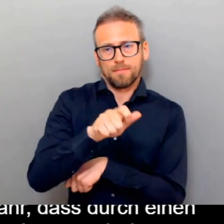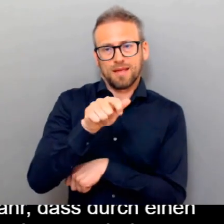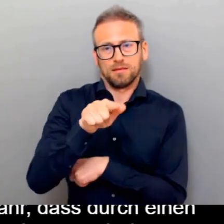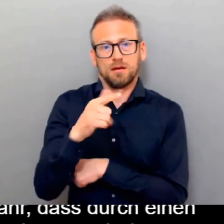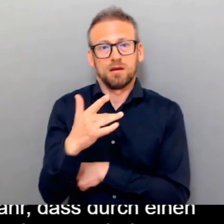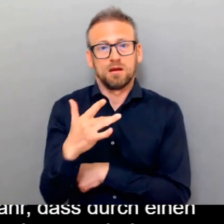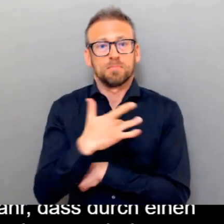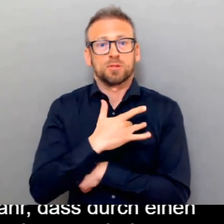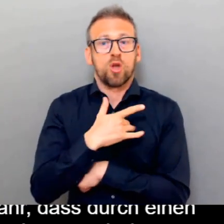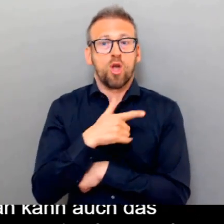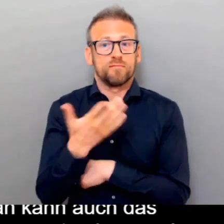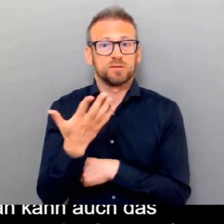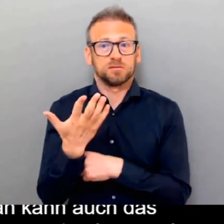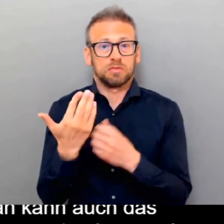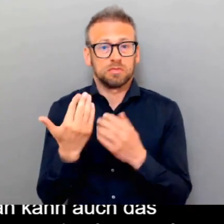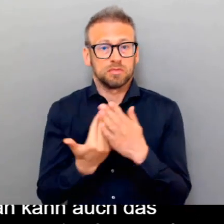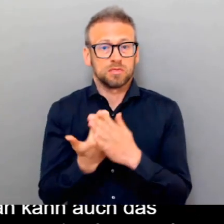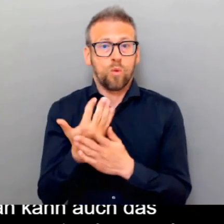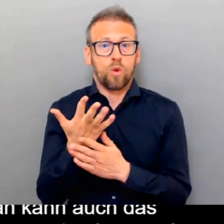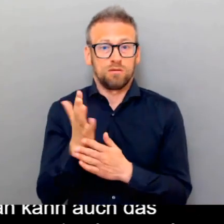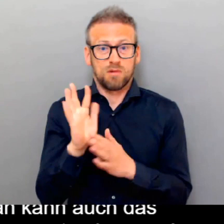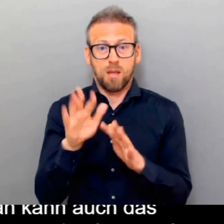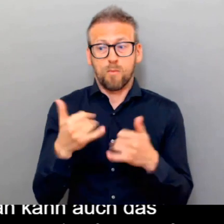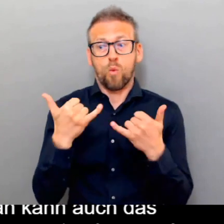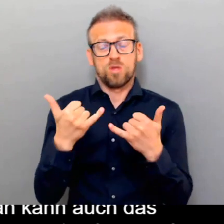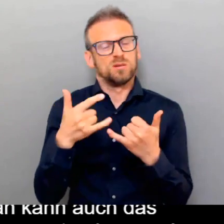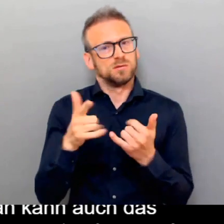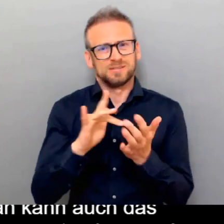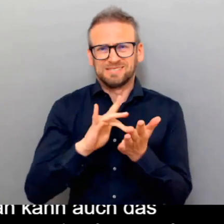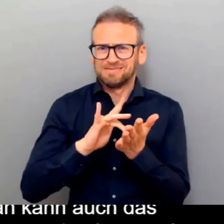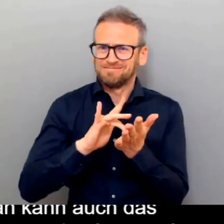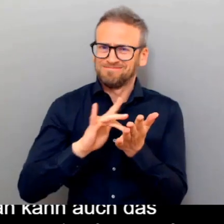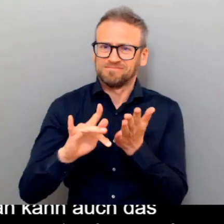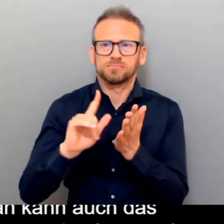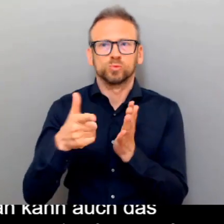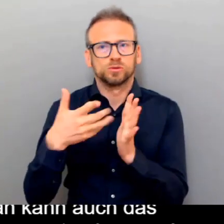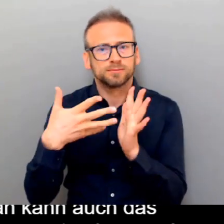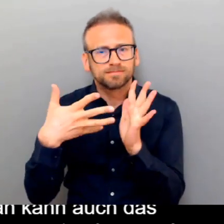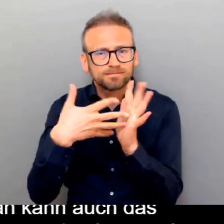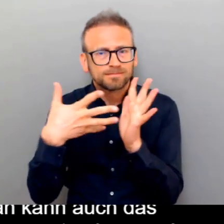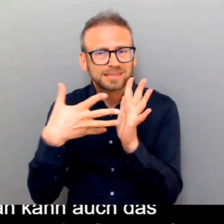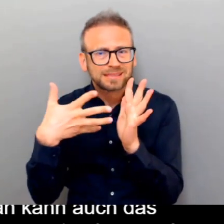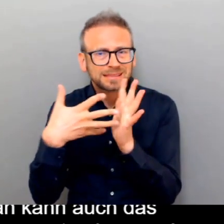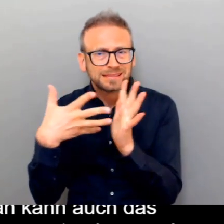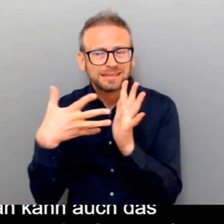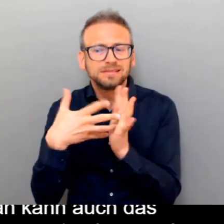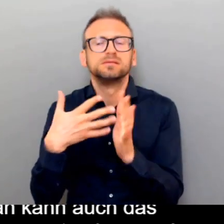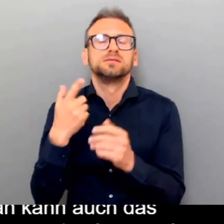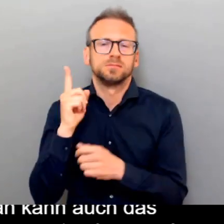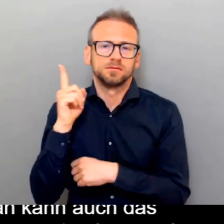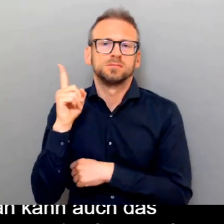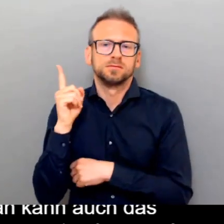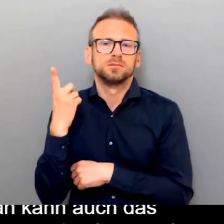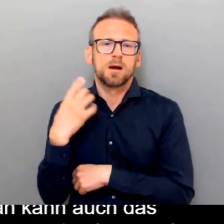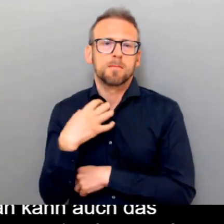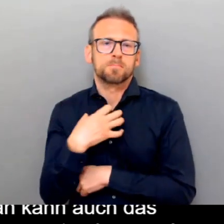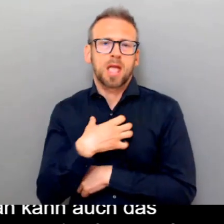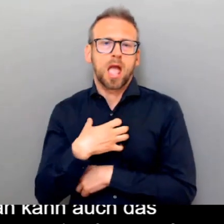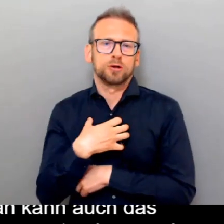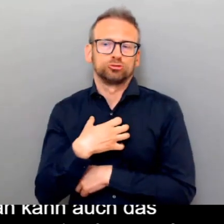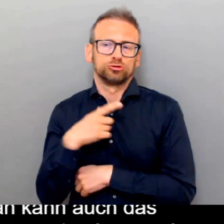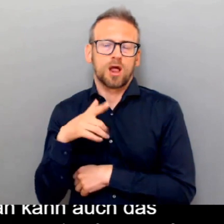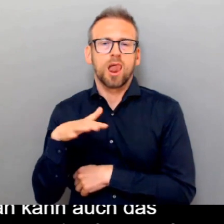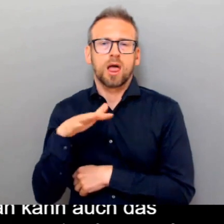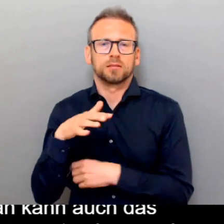auch sofort Maßnahmen ergriffen. Das heißt, eben ab heute eine Reihentestung durch das